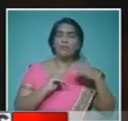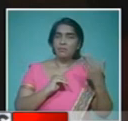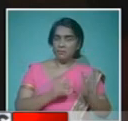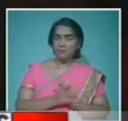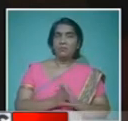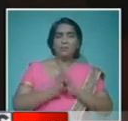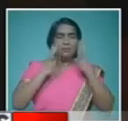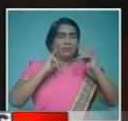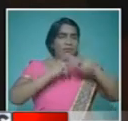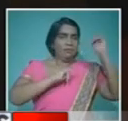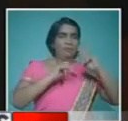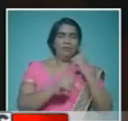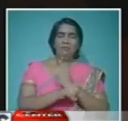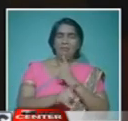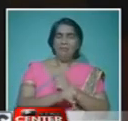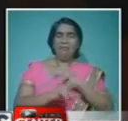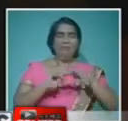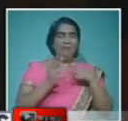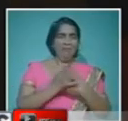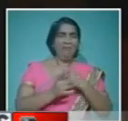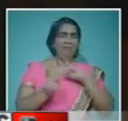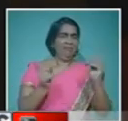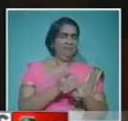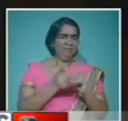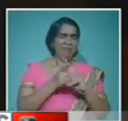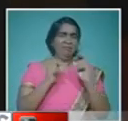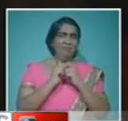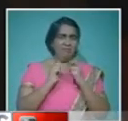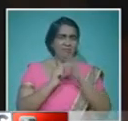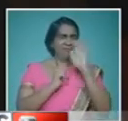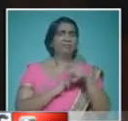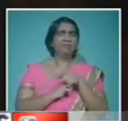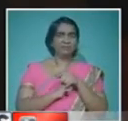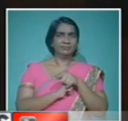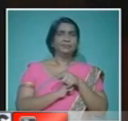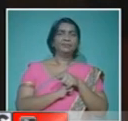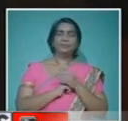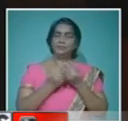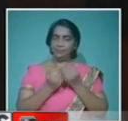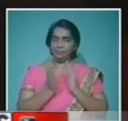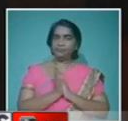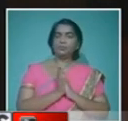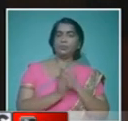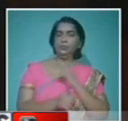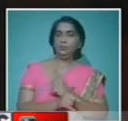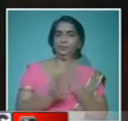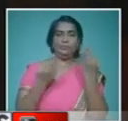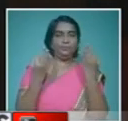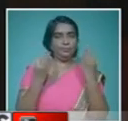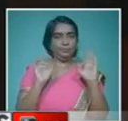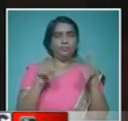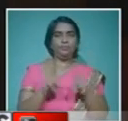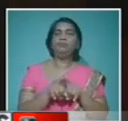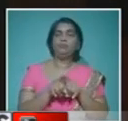බෝ විශ්වවිද්‍යාල ආචාර්ය මහාචාර්යවරුන් ප්‍රචණ්ඩ ත්‍රේ විසින් තමන්ගේ ශාස්ත්‍රීය නිදාස නැති වෙන